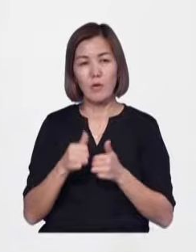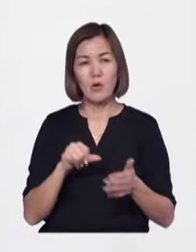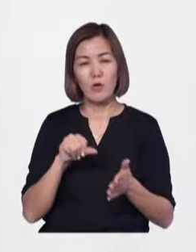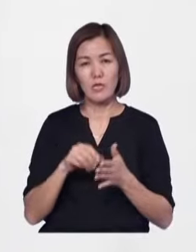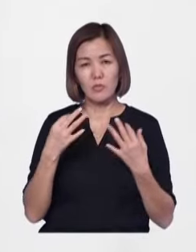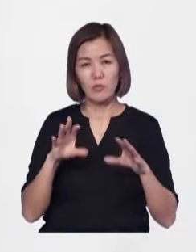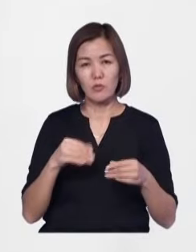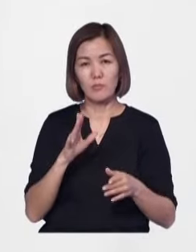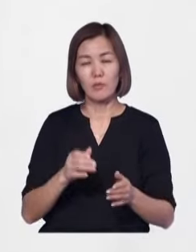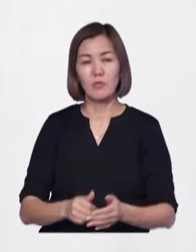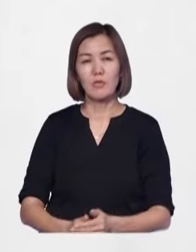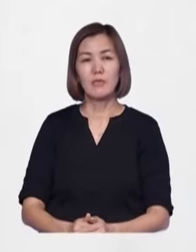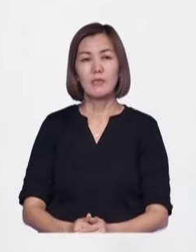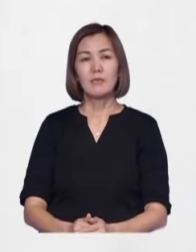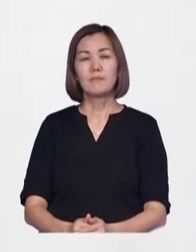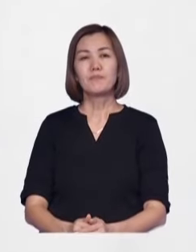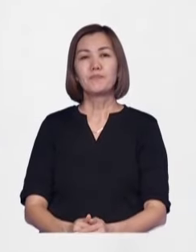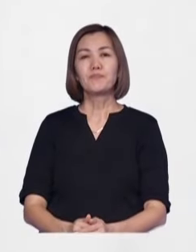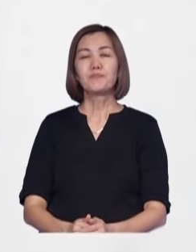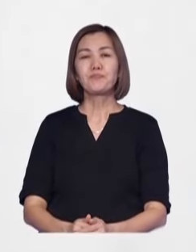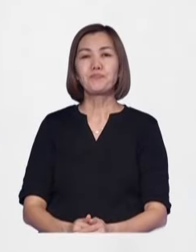соларға жолдама алатын болады.